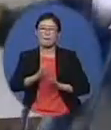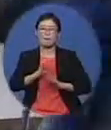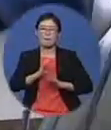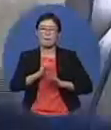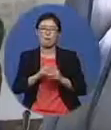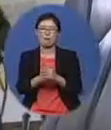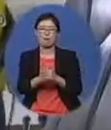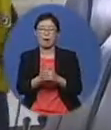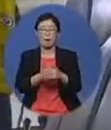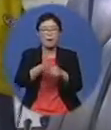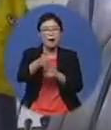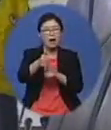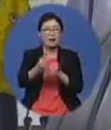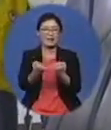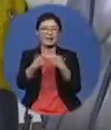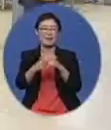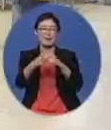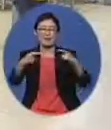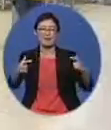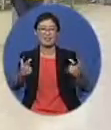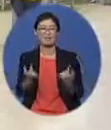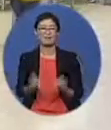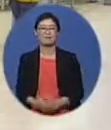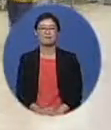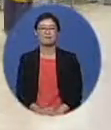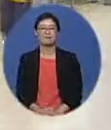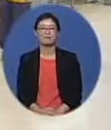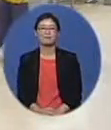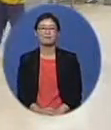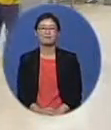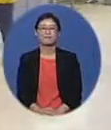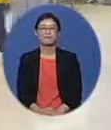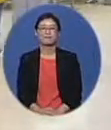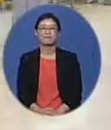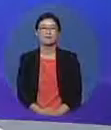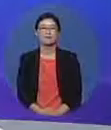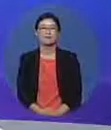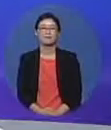수 있는 힘이 커지고 있습니다. 복지TV 뉴스 정유린입니다.